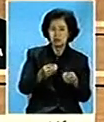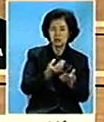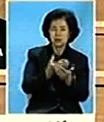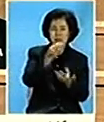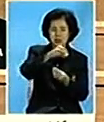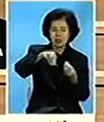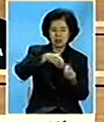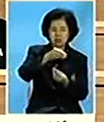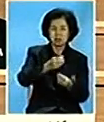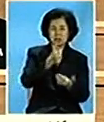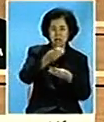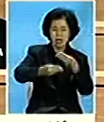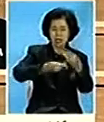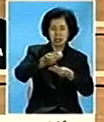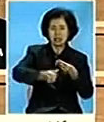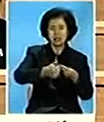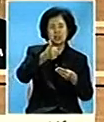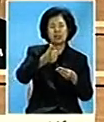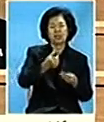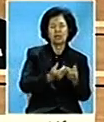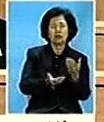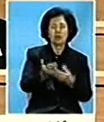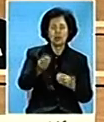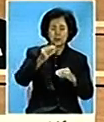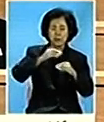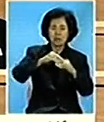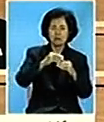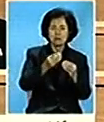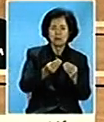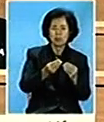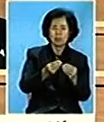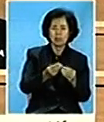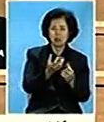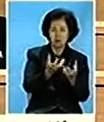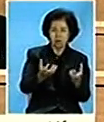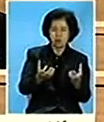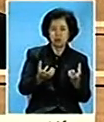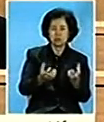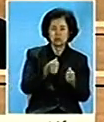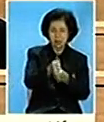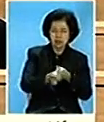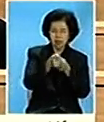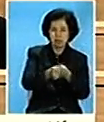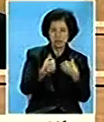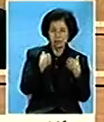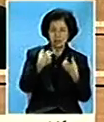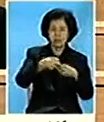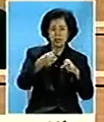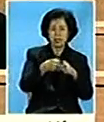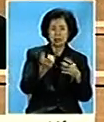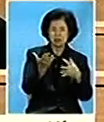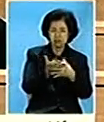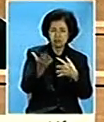ว่าหรือมีการเพิ่มภาษีหรือมีการเพิ่มมูลค่าเพิ่มของสินค้าเกษตรเนี่ยนะครับท่านประธานก็จะมีปัญหาทำให้เราต้องแทรกแซ